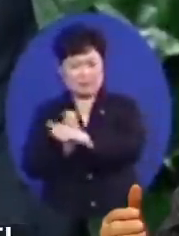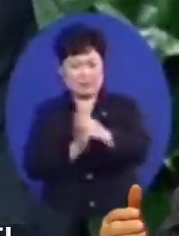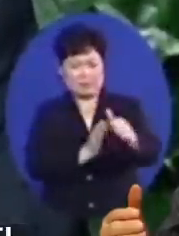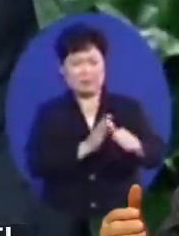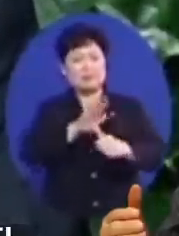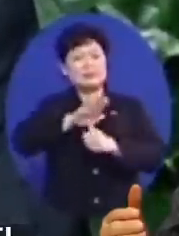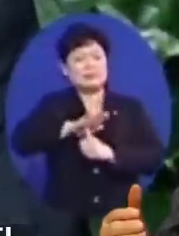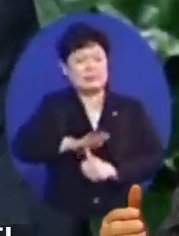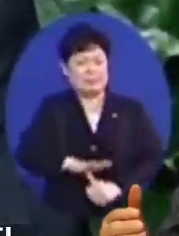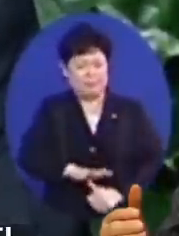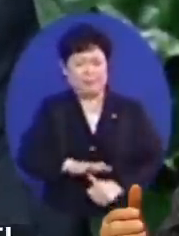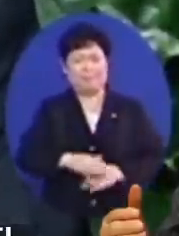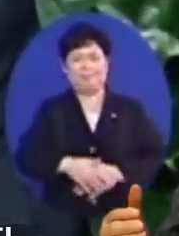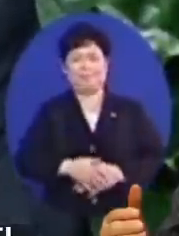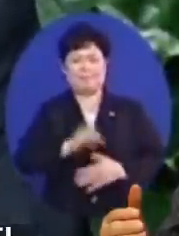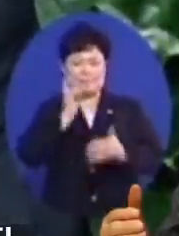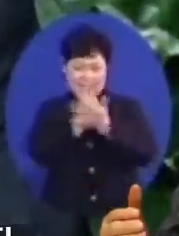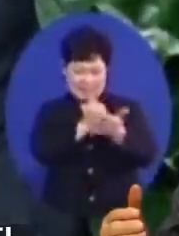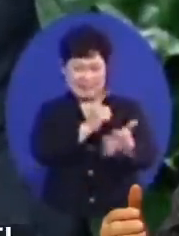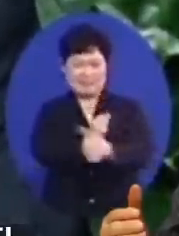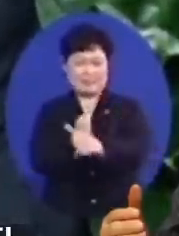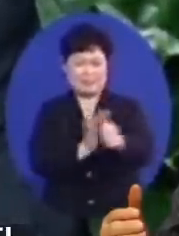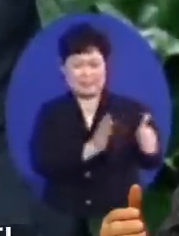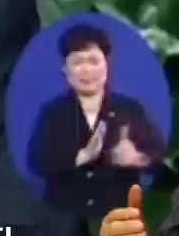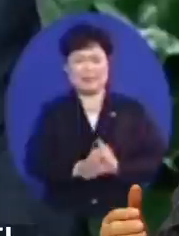참고 이겨야 되는 것입니다.